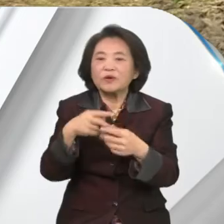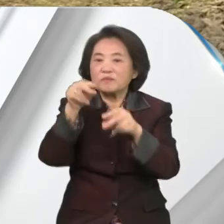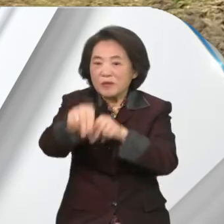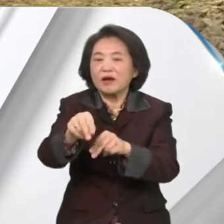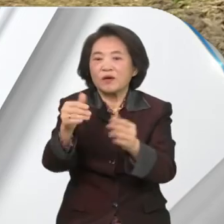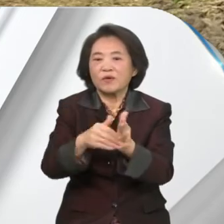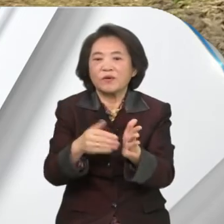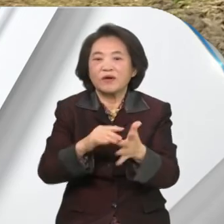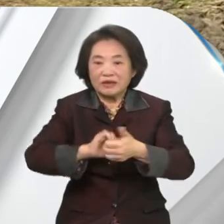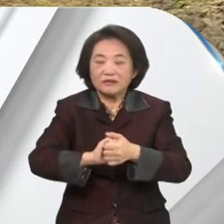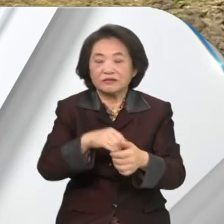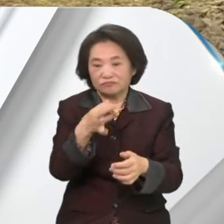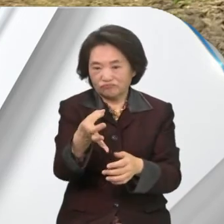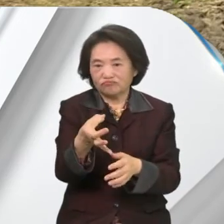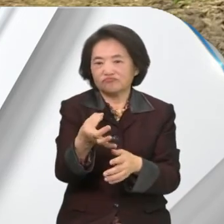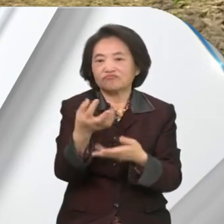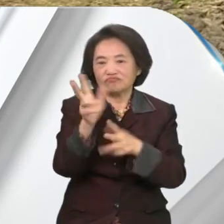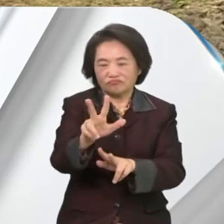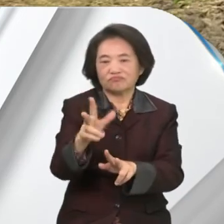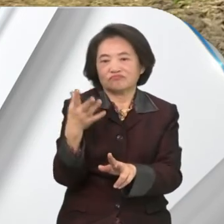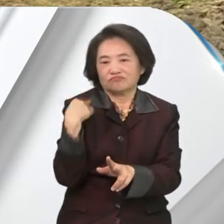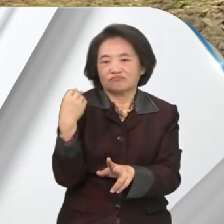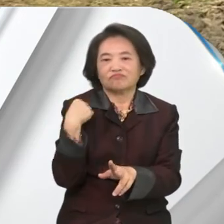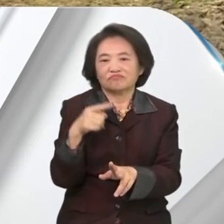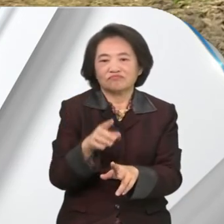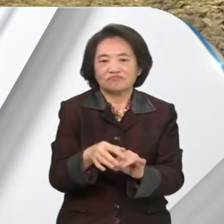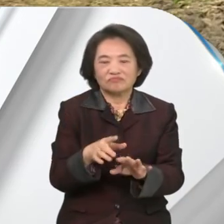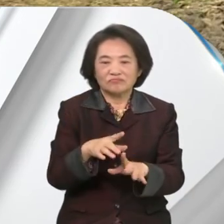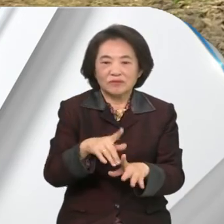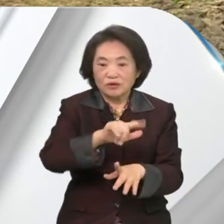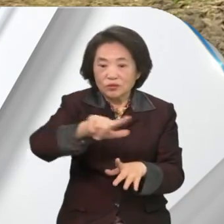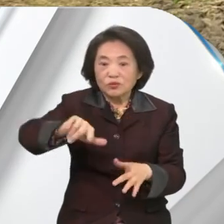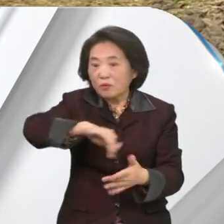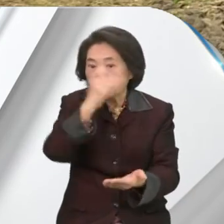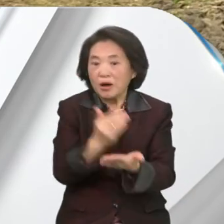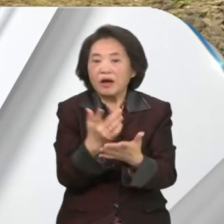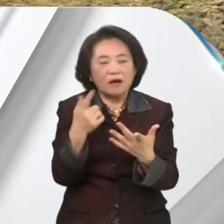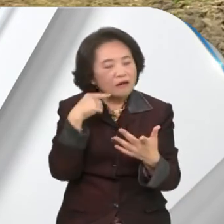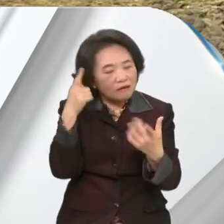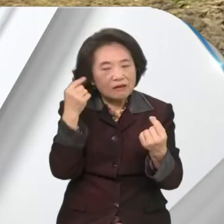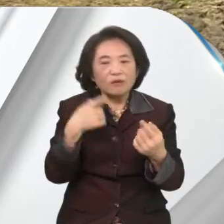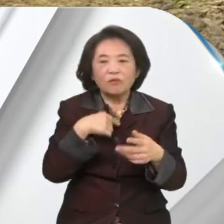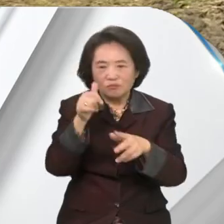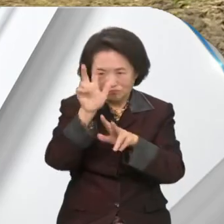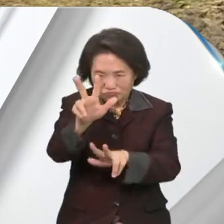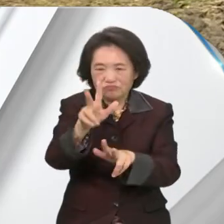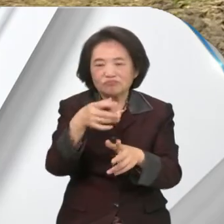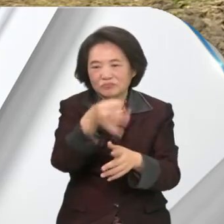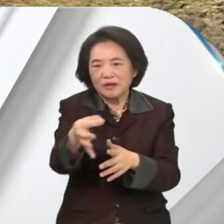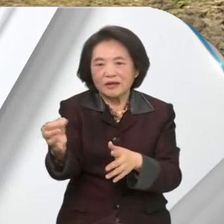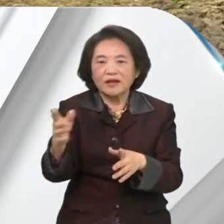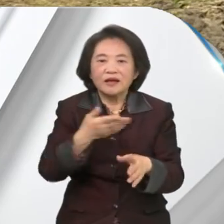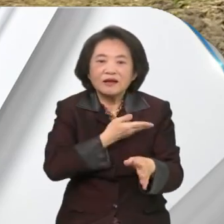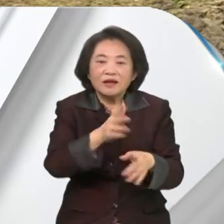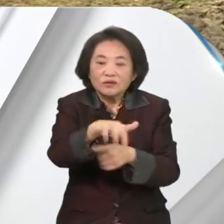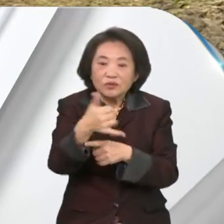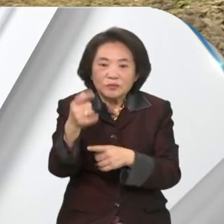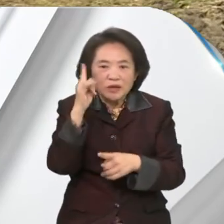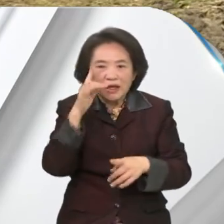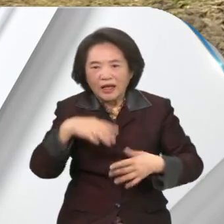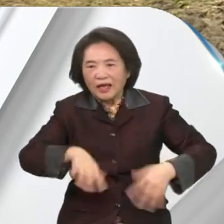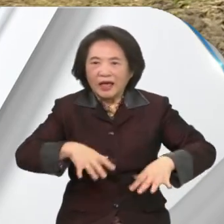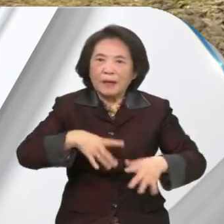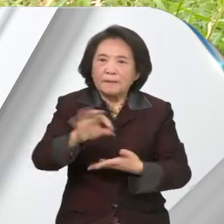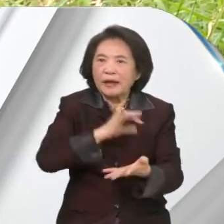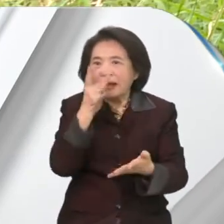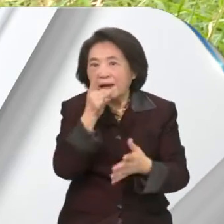我们农会都用保价收购跟他保价收购，产量也是一样，我们都用十足的产量跟他收购，让农民呢没